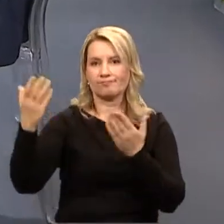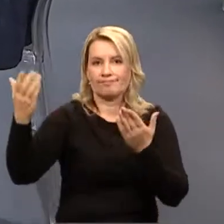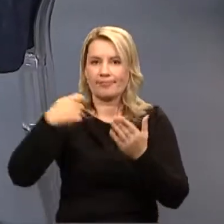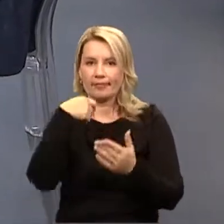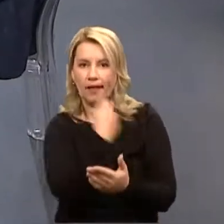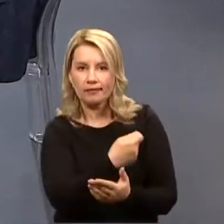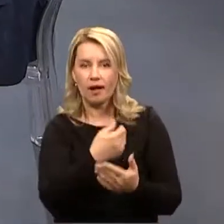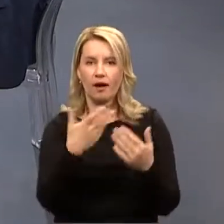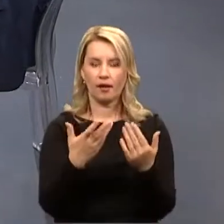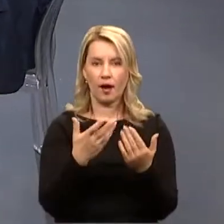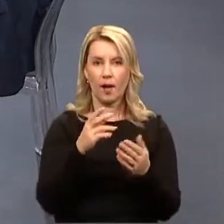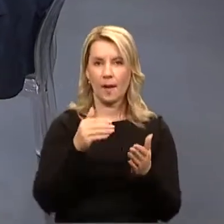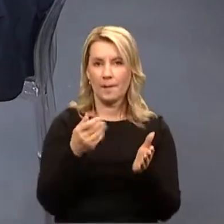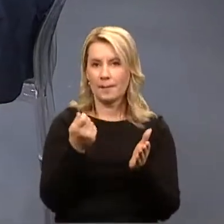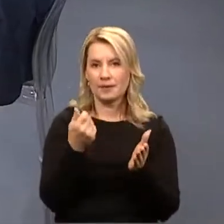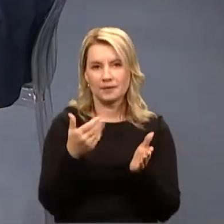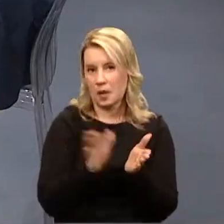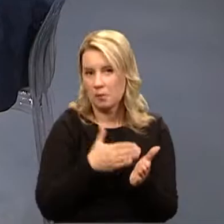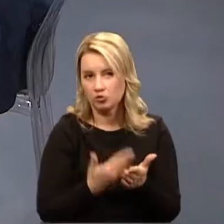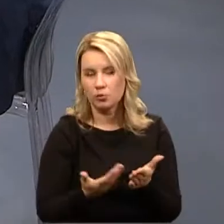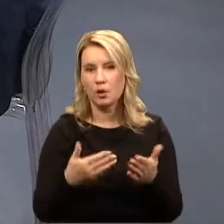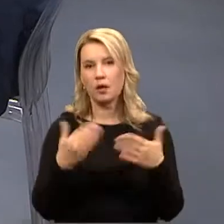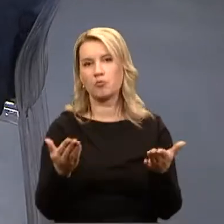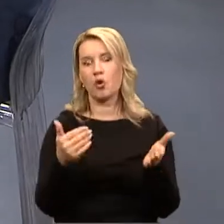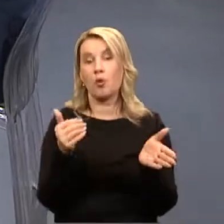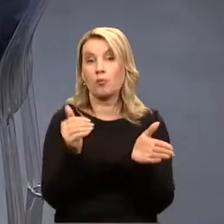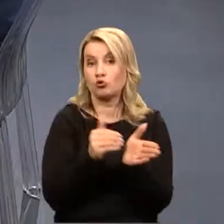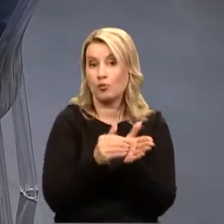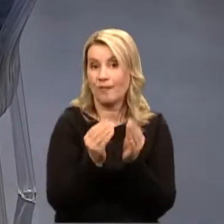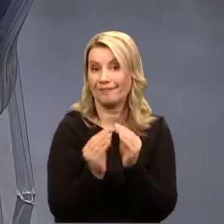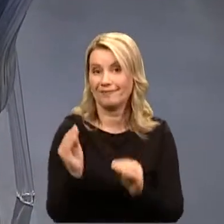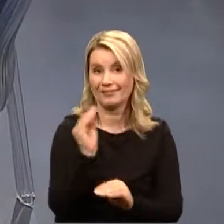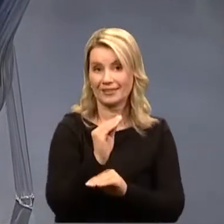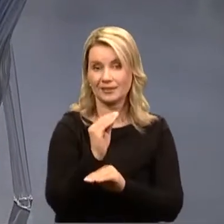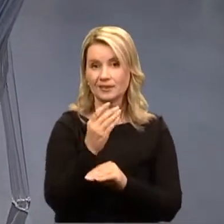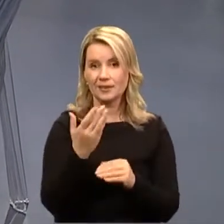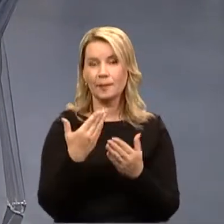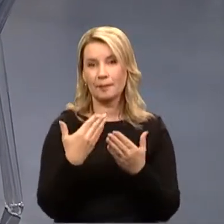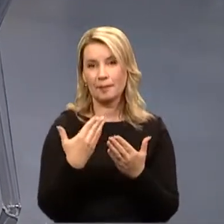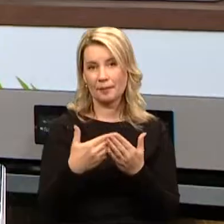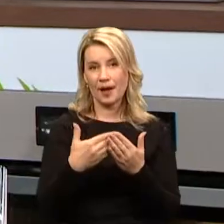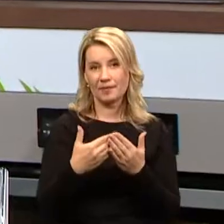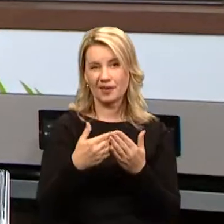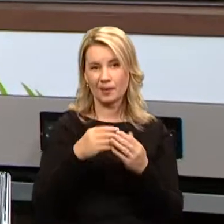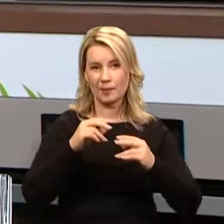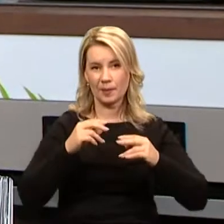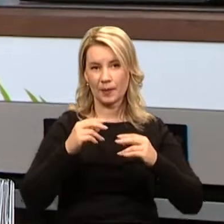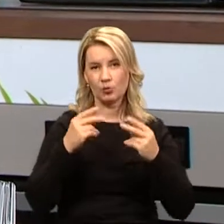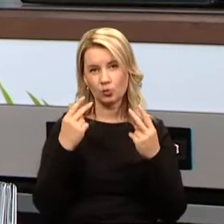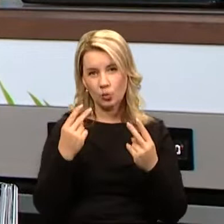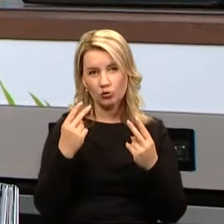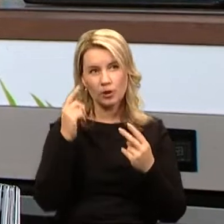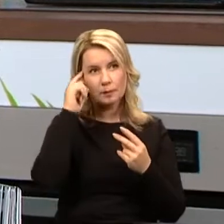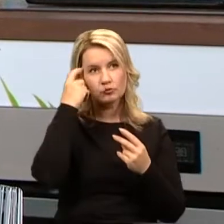že třeba už peníze potřebovat nebudou nebo jich budou potřebovat daleko více. Takže pak je fajn, když dokážeme na